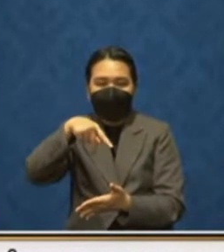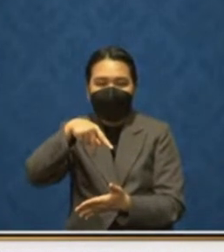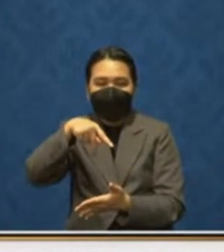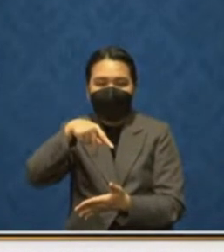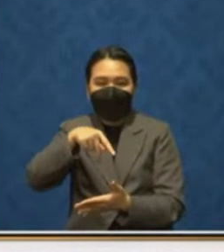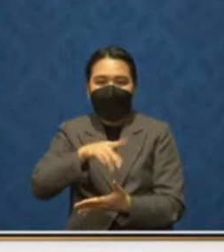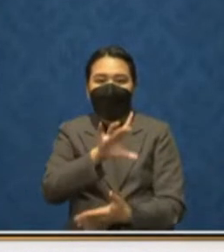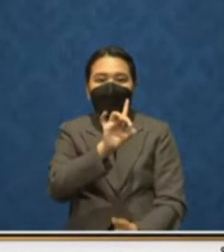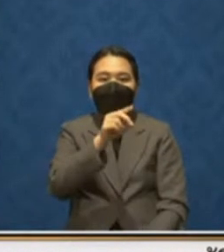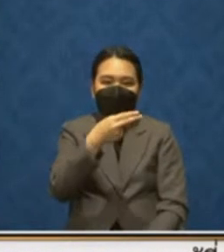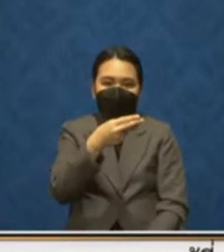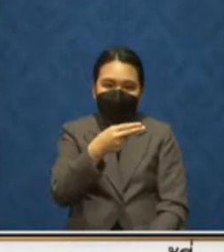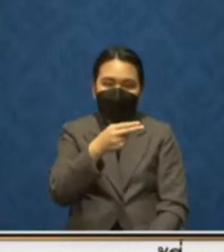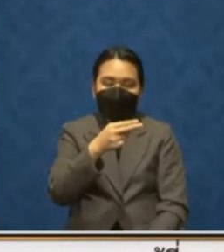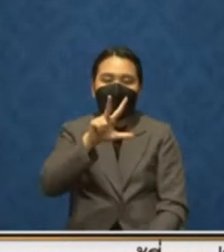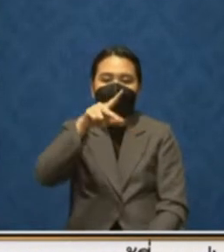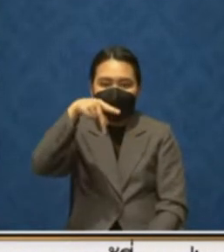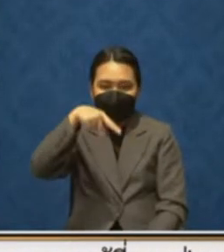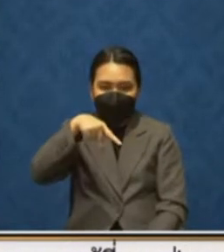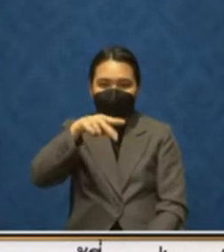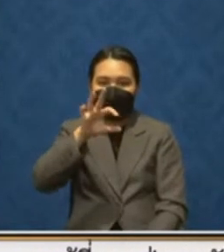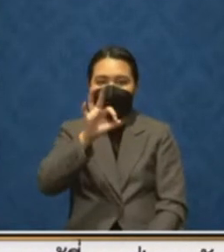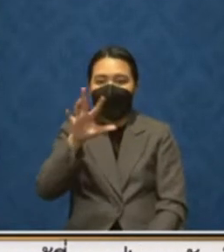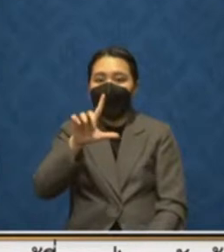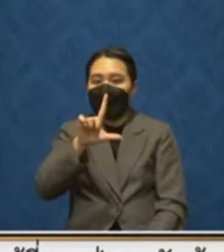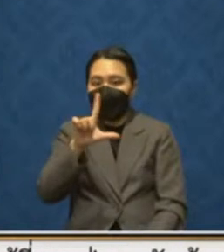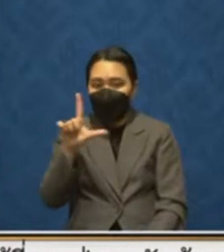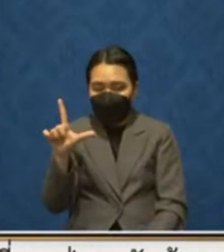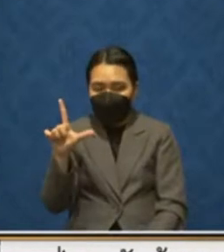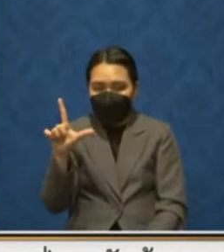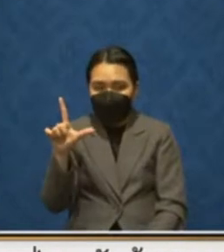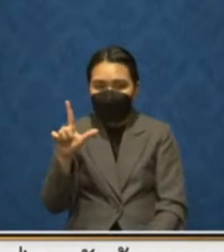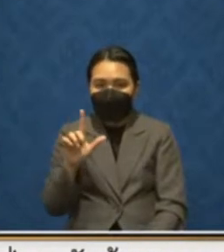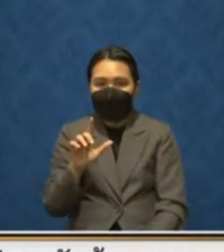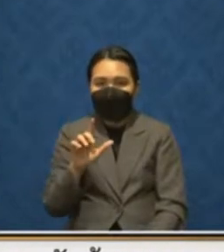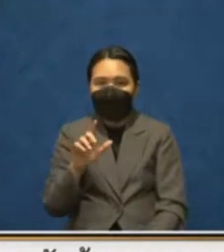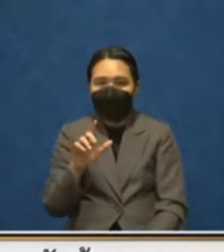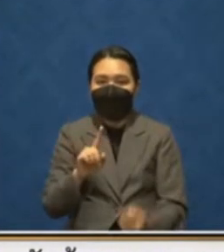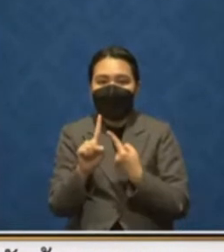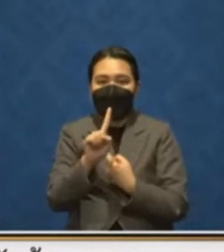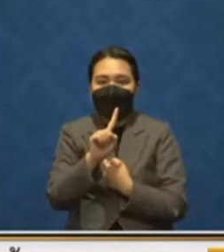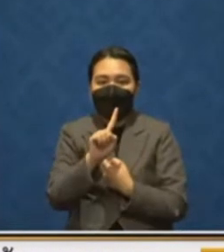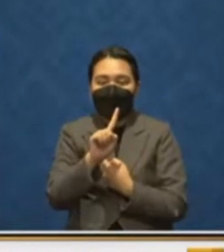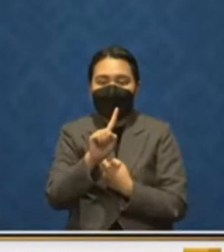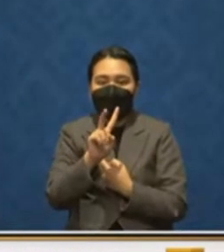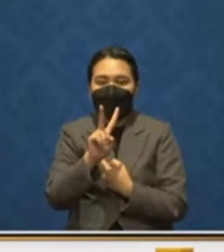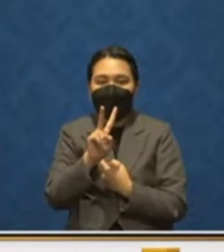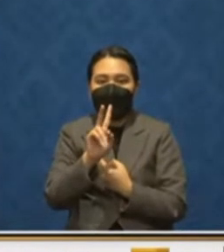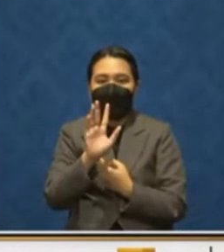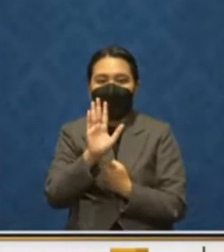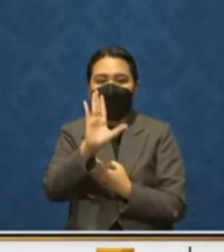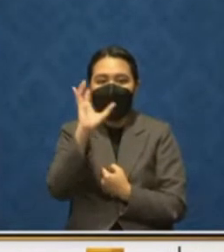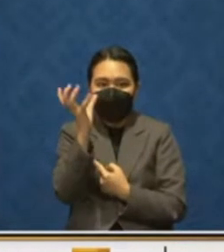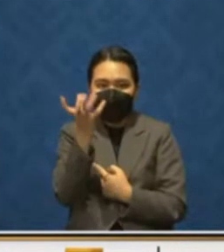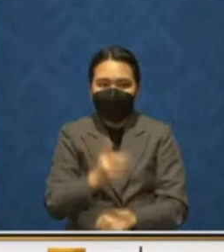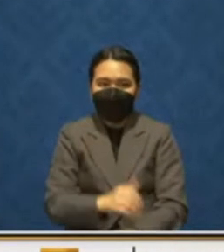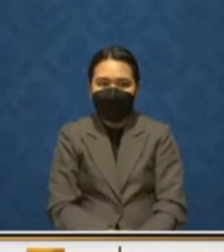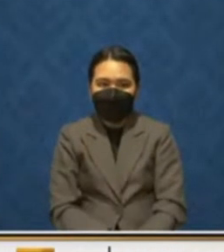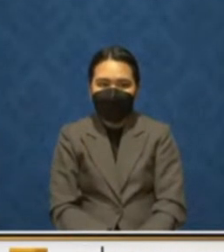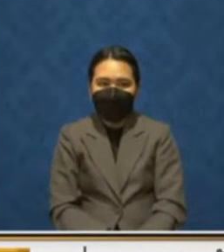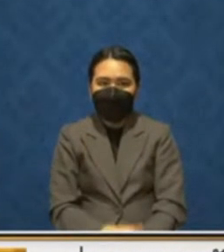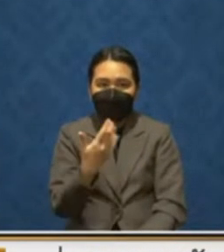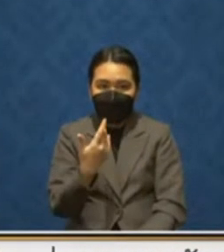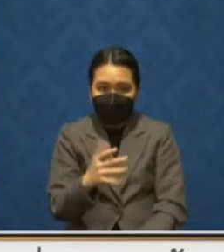แปดหมื่น 3,000 900ล้านบาทนะครับระดับที่ผ่าน 2008ในโลกนะครับแล้วผม